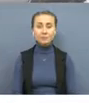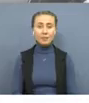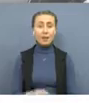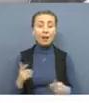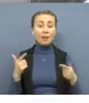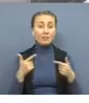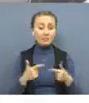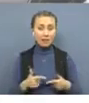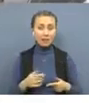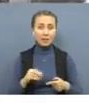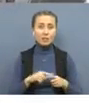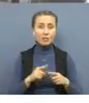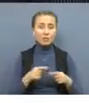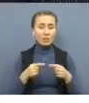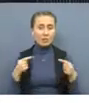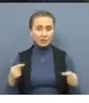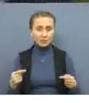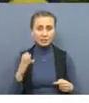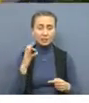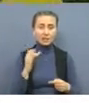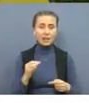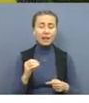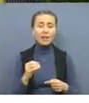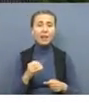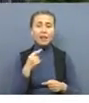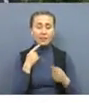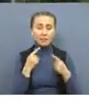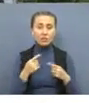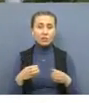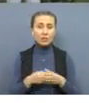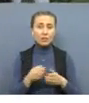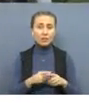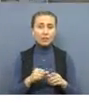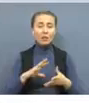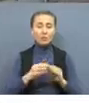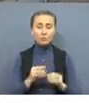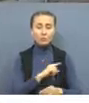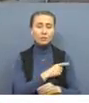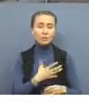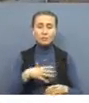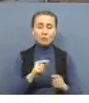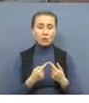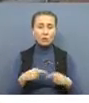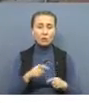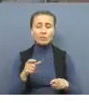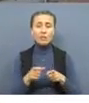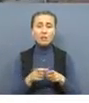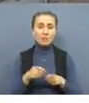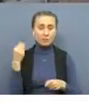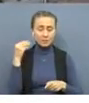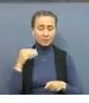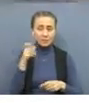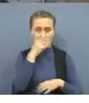Согласие между различными социальными и этническими группами – это результат усилий всего общества. По словам президента страны, нам нужно, учитывая